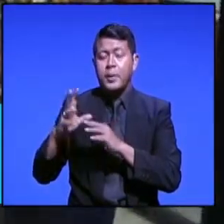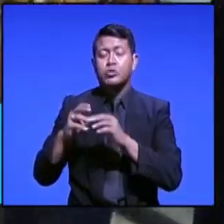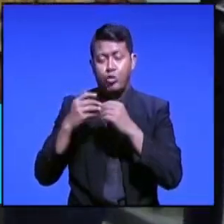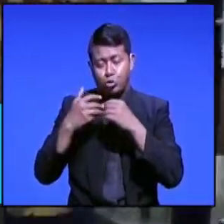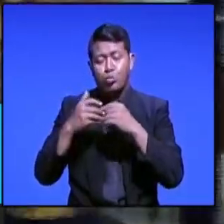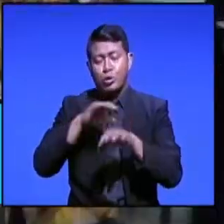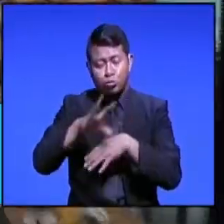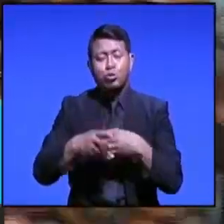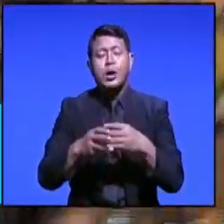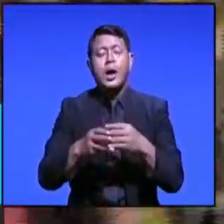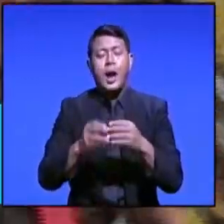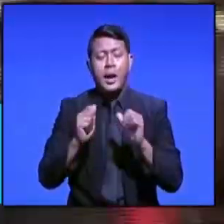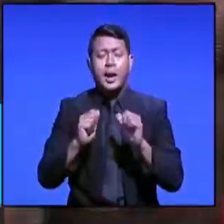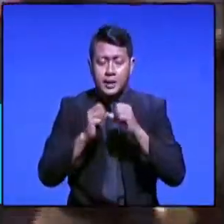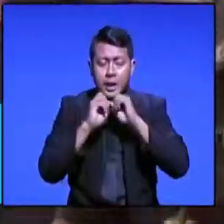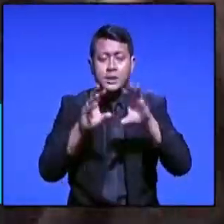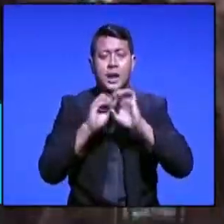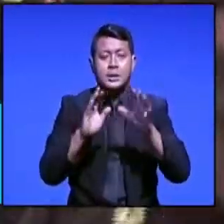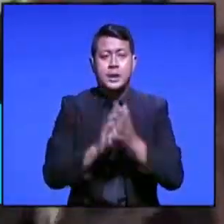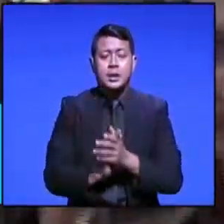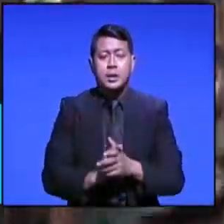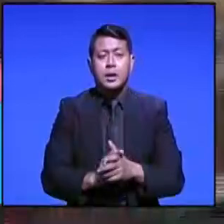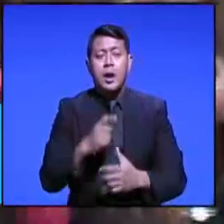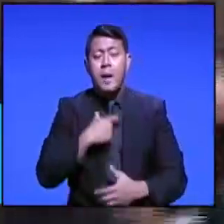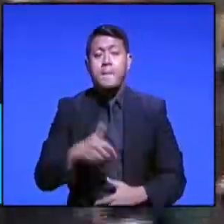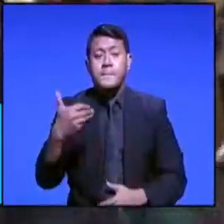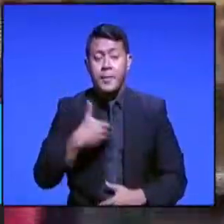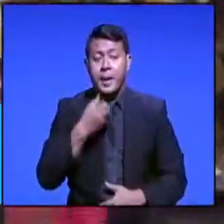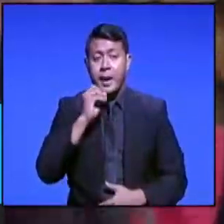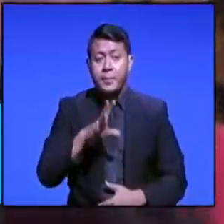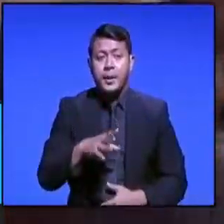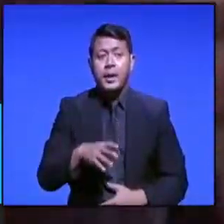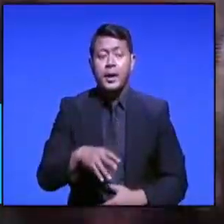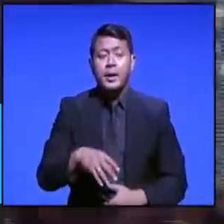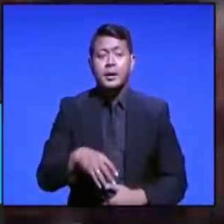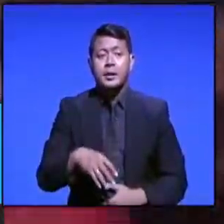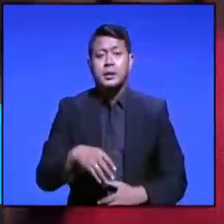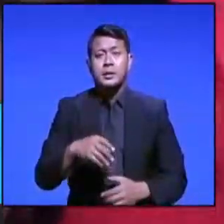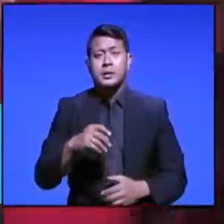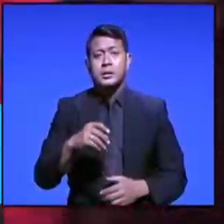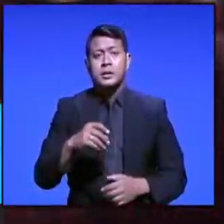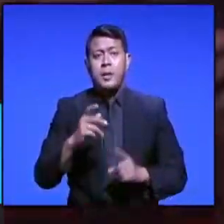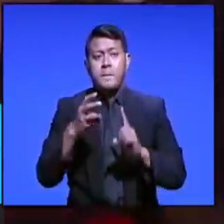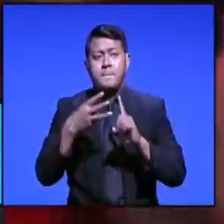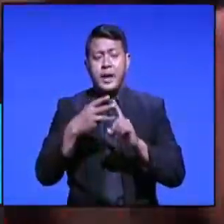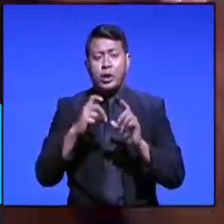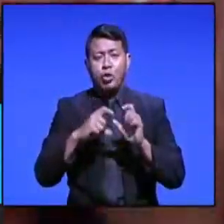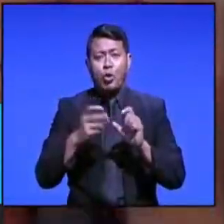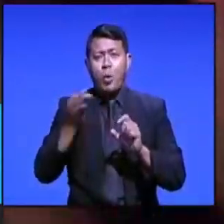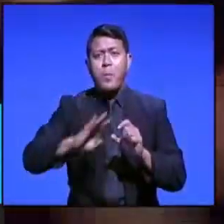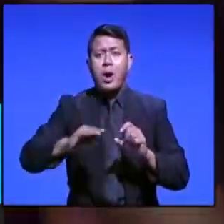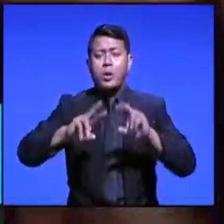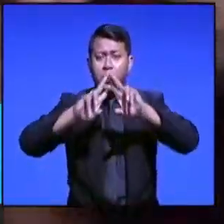disampaikan. Sementara itu, kuasa hukum Beni Cokro mengatakan kliennya baru diperiksa pada Selasa kemarin sebagai saksi